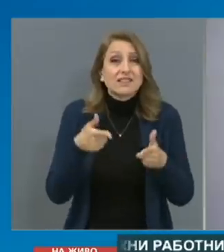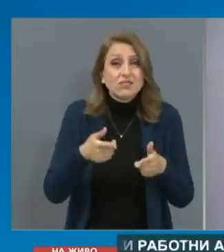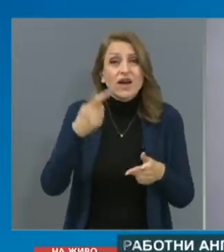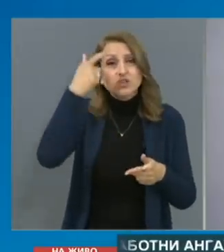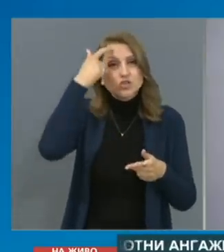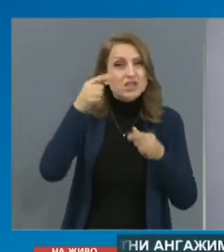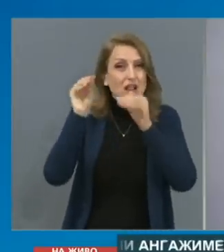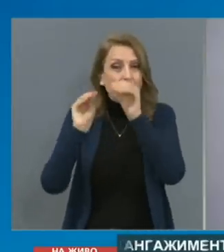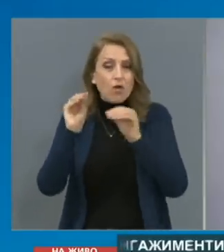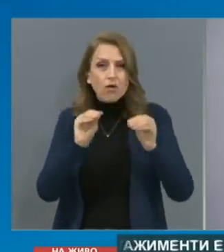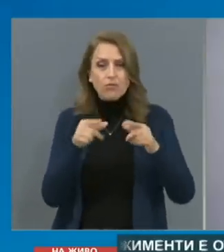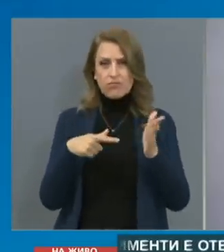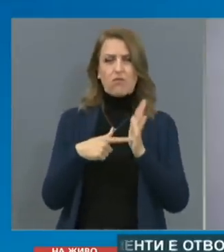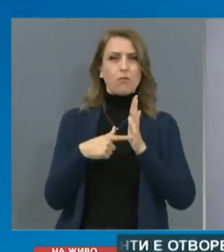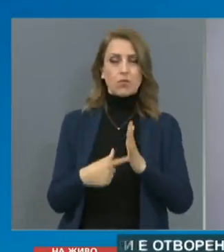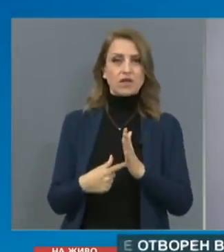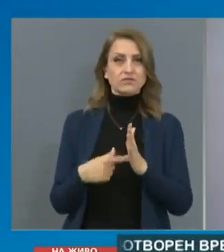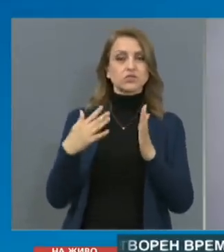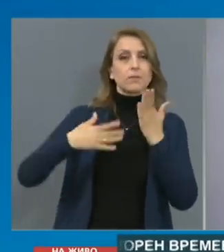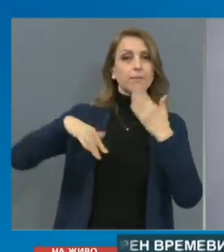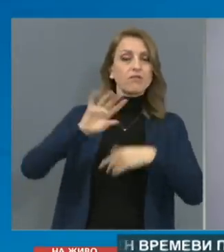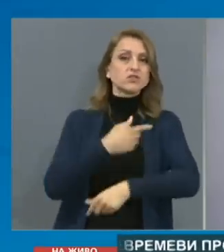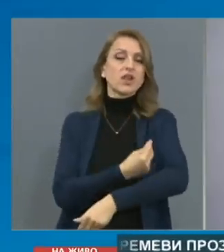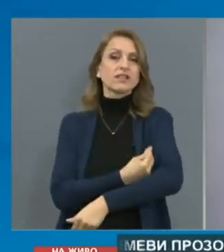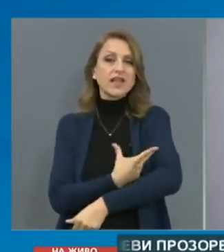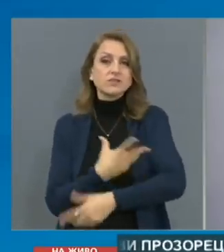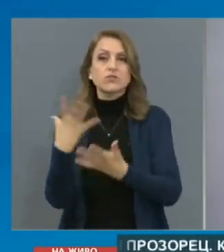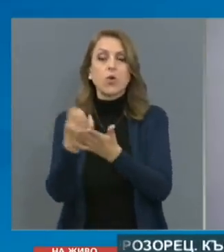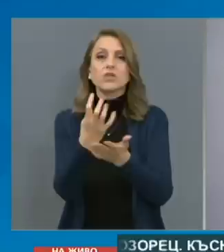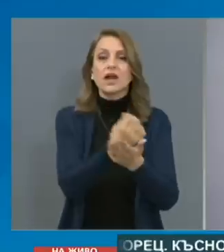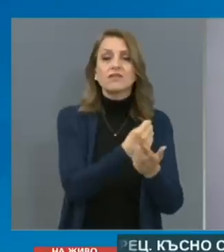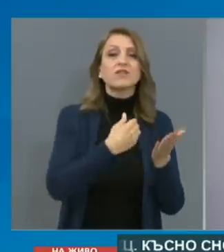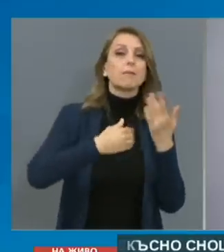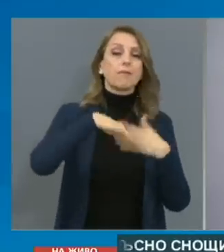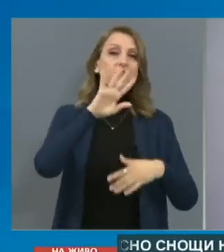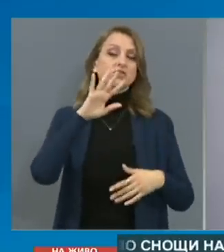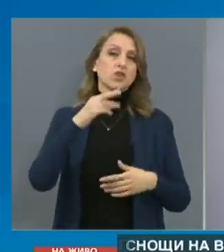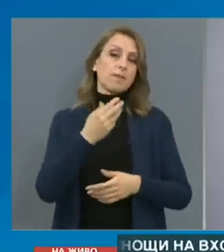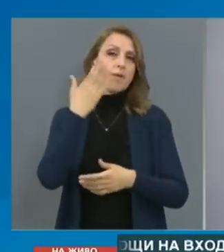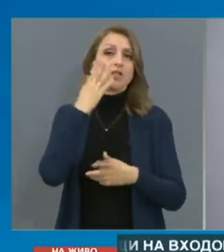числа показват, че единствено повечето тестове откриват повече болни, което е нормално, нали?